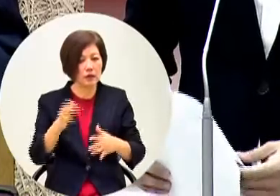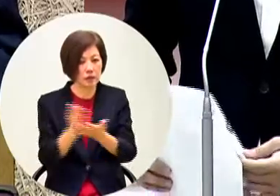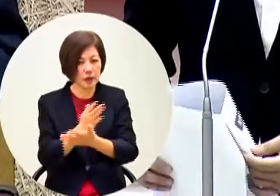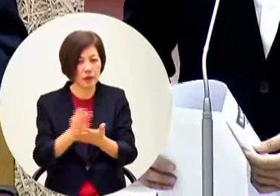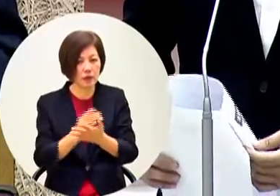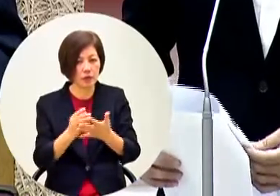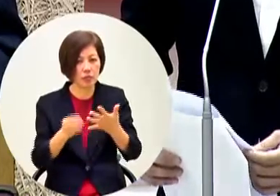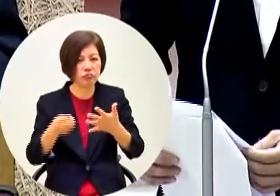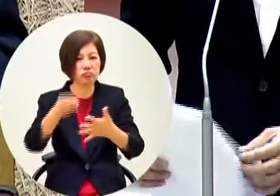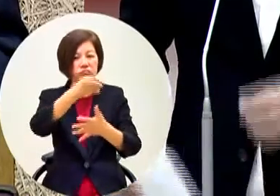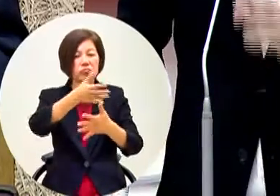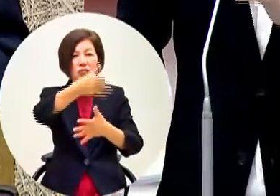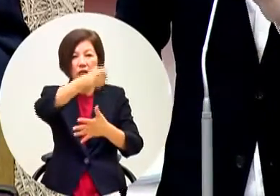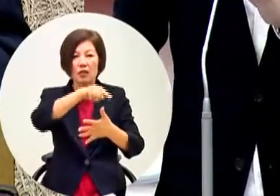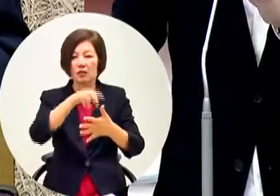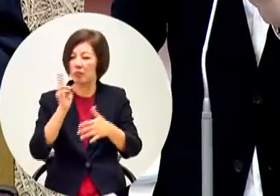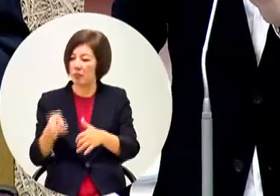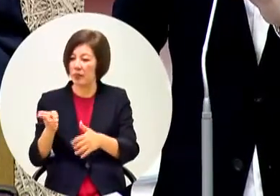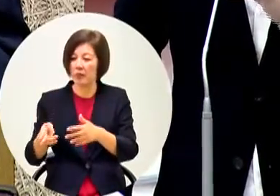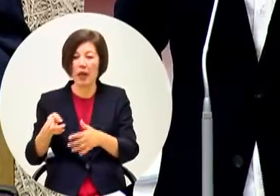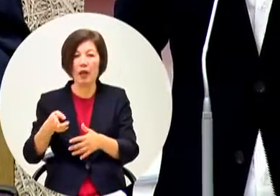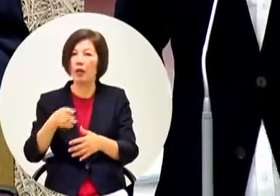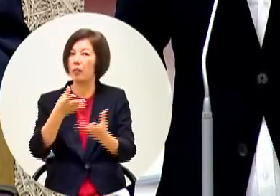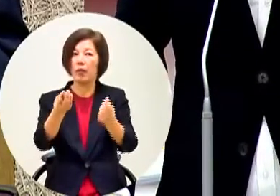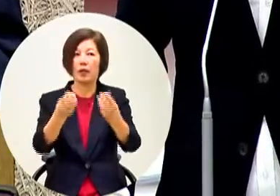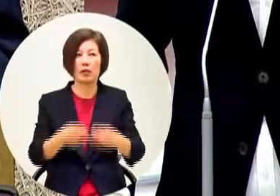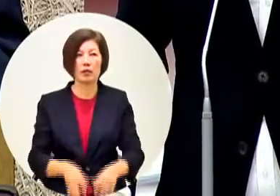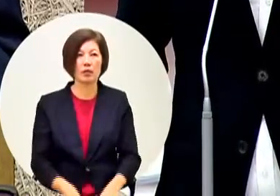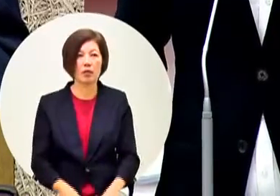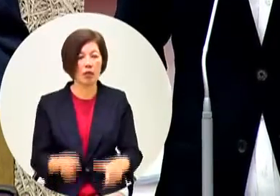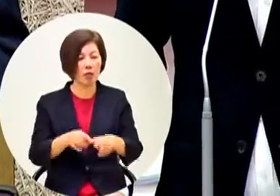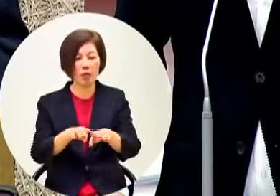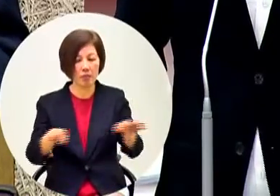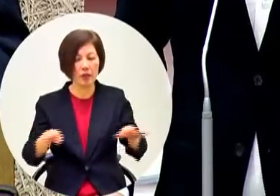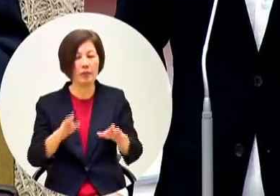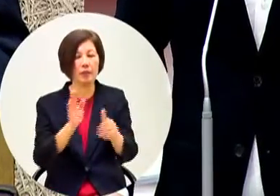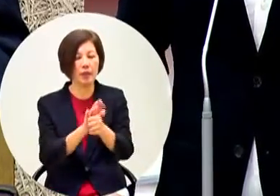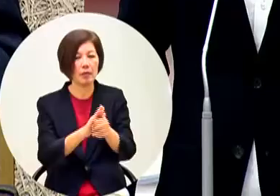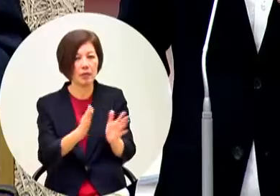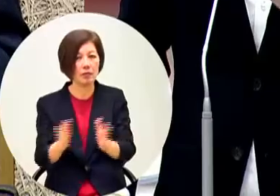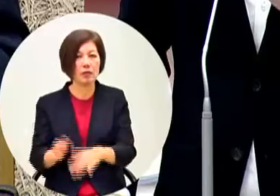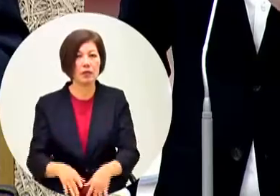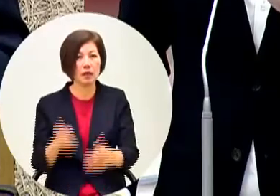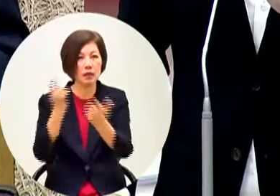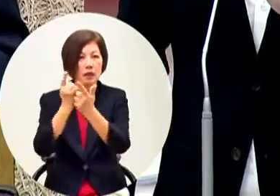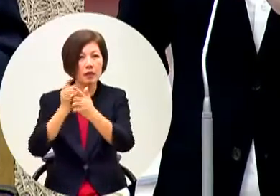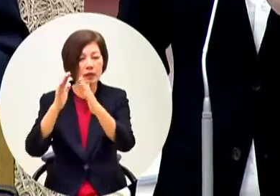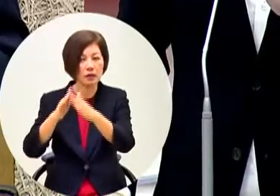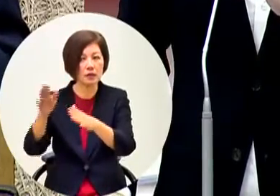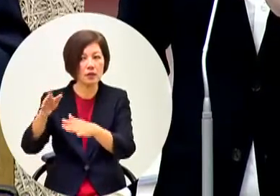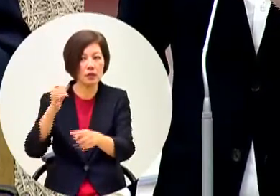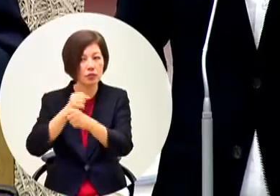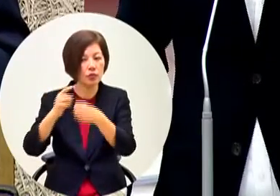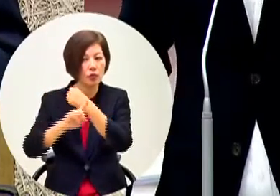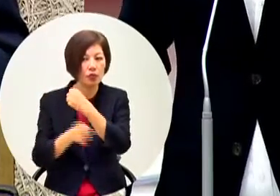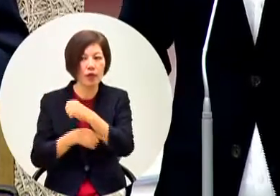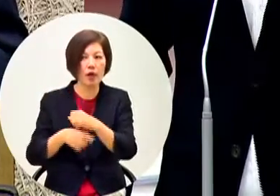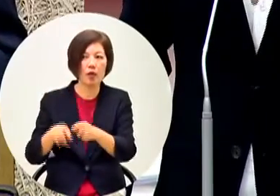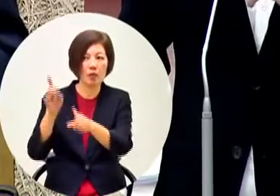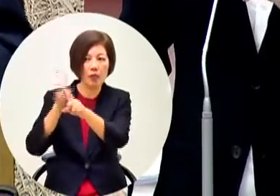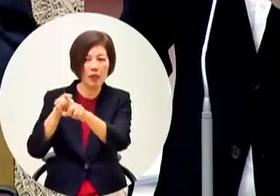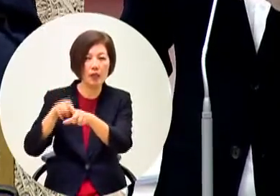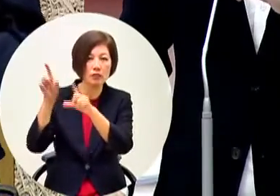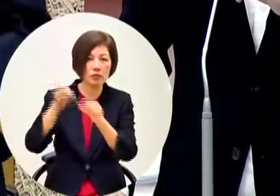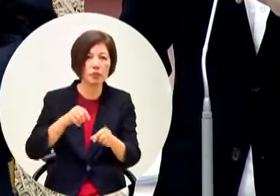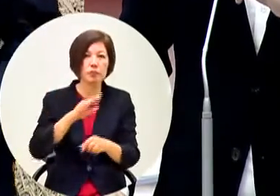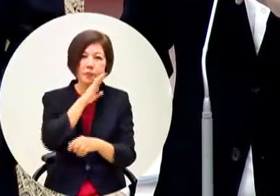是公平公待处理。 好， 所以刚才议员讲的，包括台北市的做法，那这个我们可以来参考。 好， 这个我们可以来参考。 局